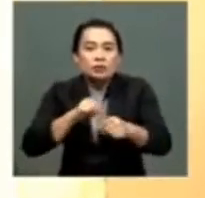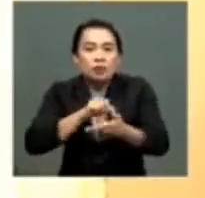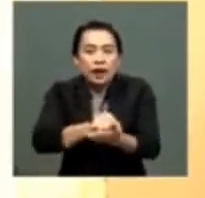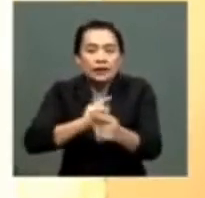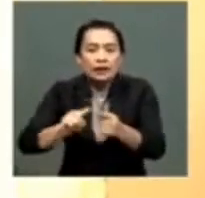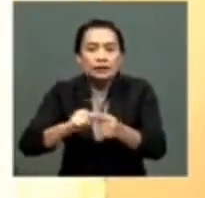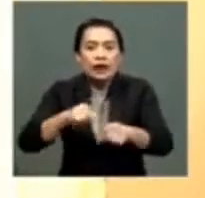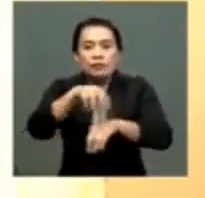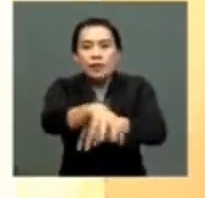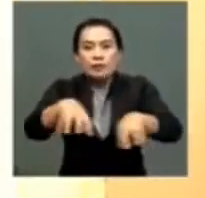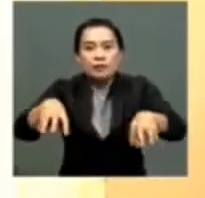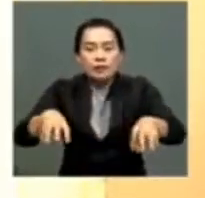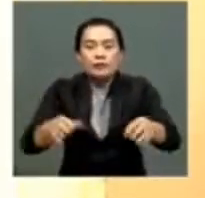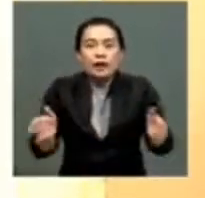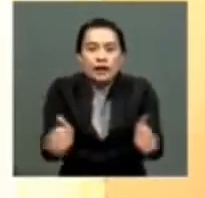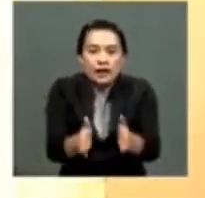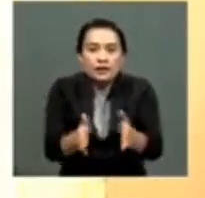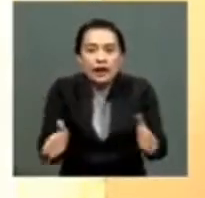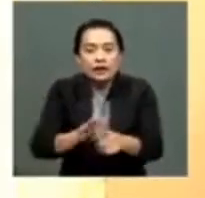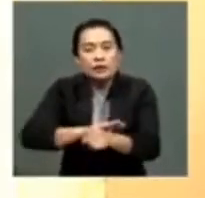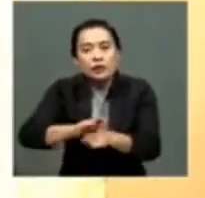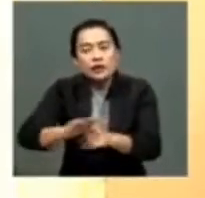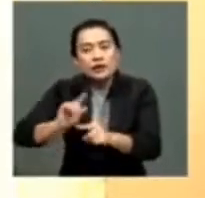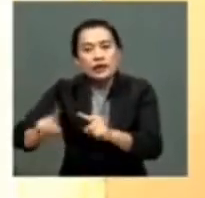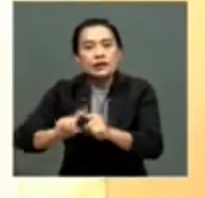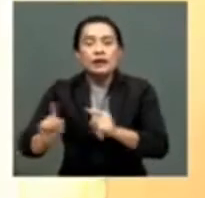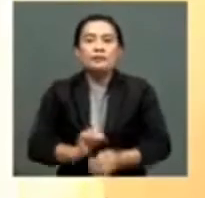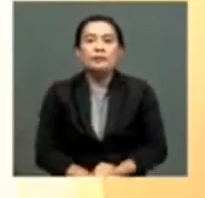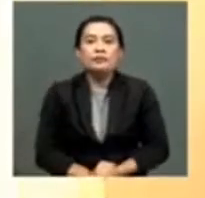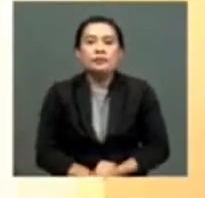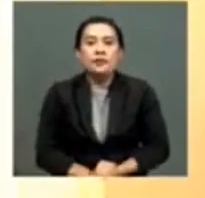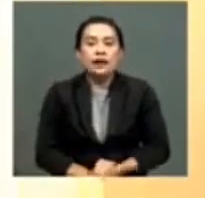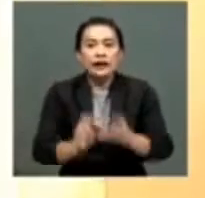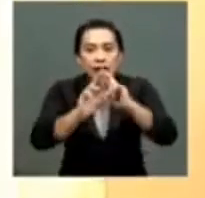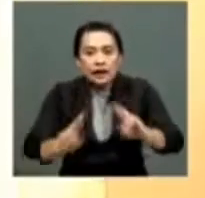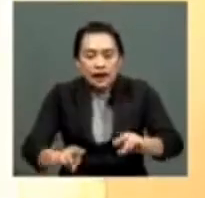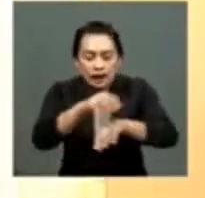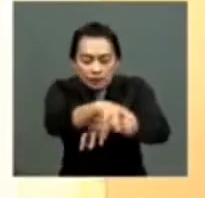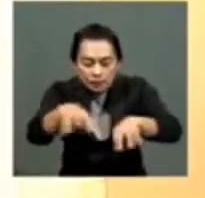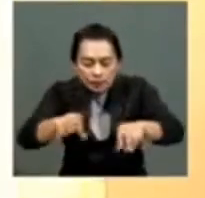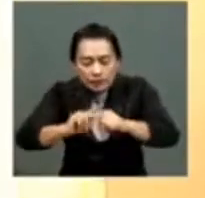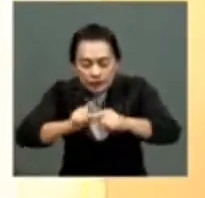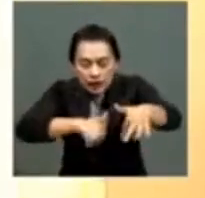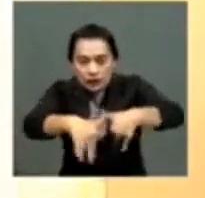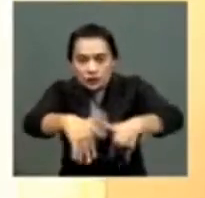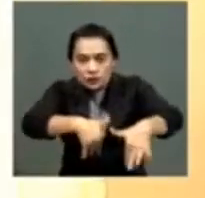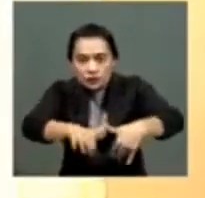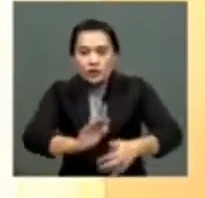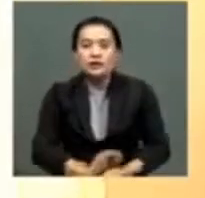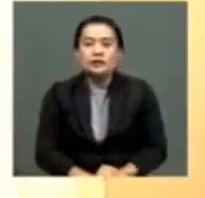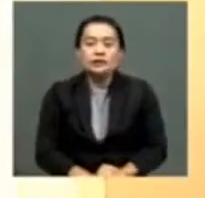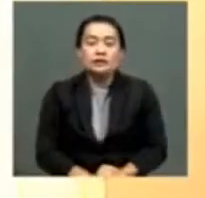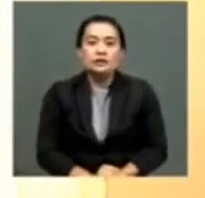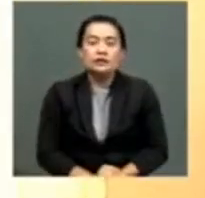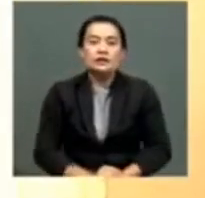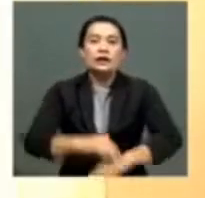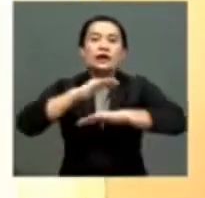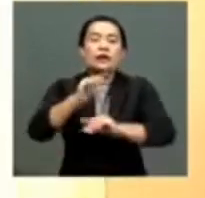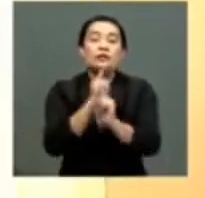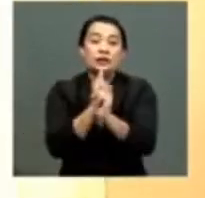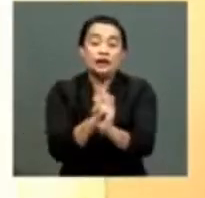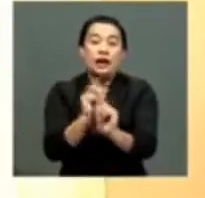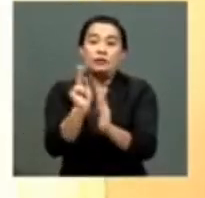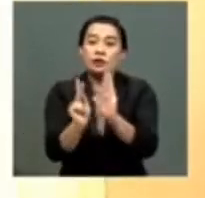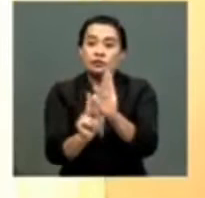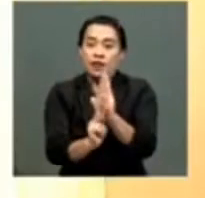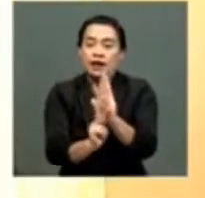ขนาดกลางและขนาดย่อมรวมไปถึงผู้ประกอบการรายเล็กๆในท้องถิ่นต่างๆทั้งนี้พิจารณาให้อยู่ในกรอบของข้อกฎหมาย